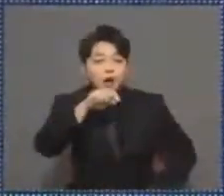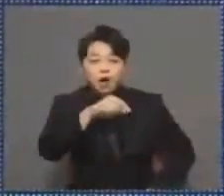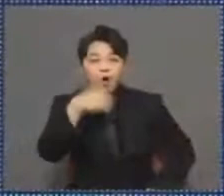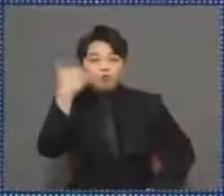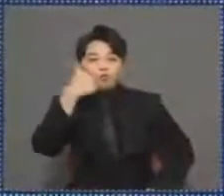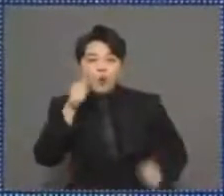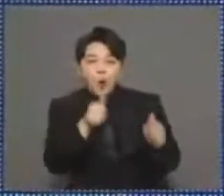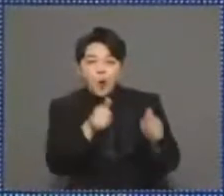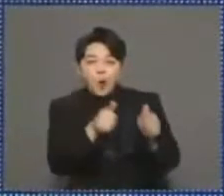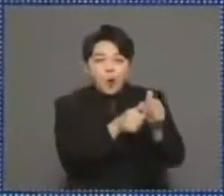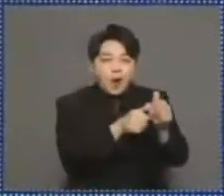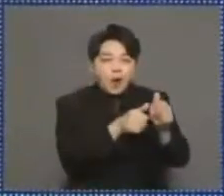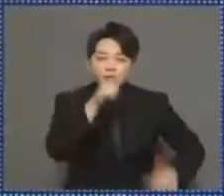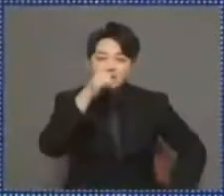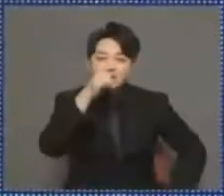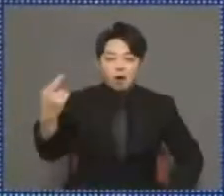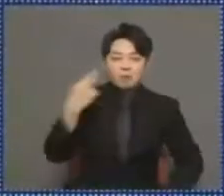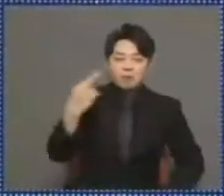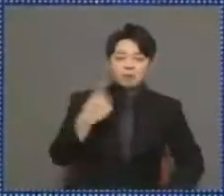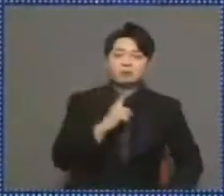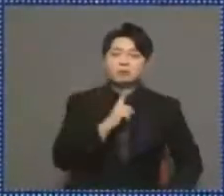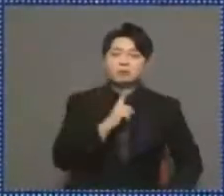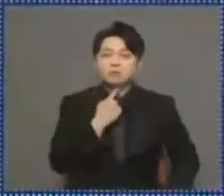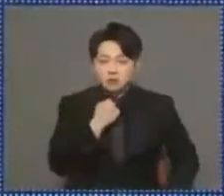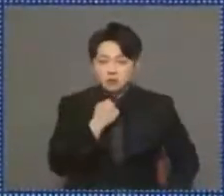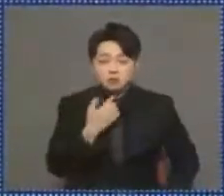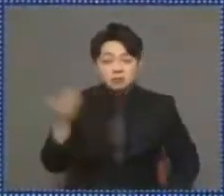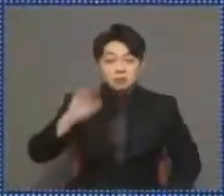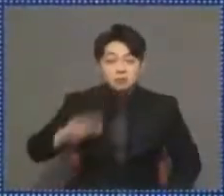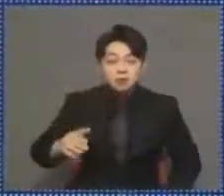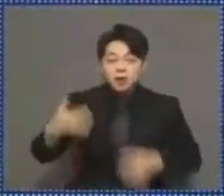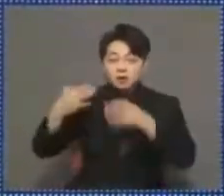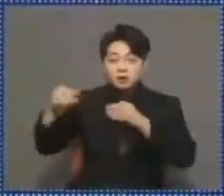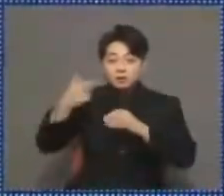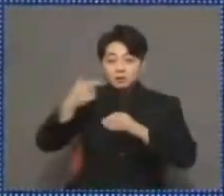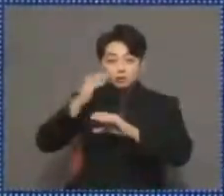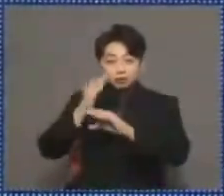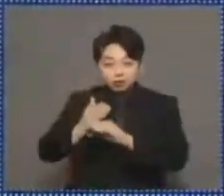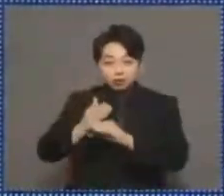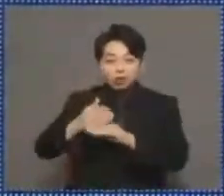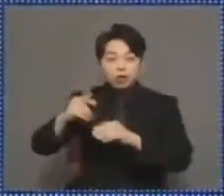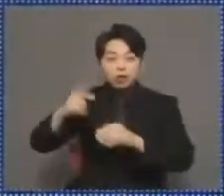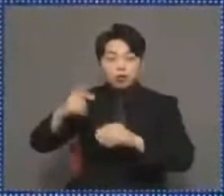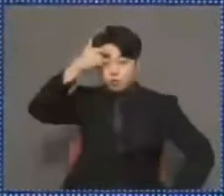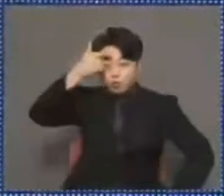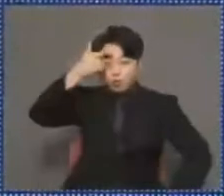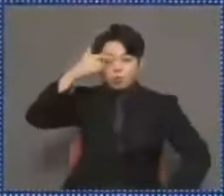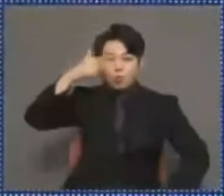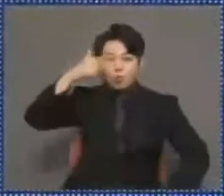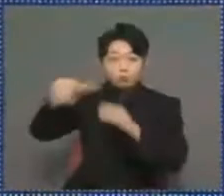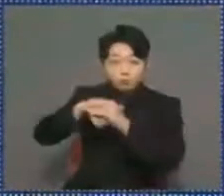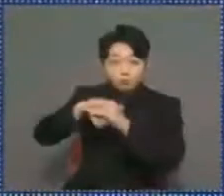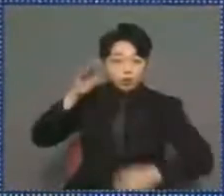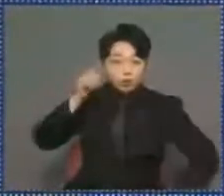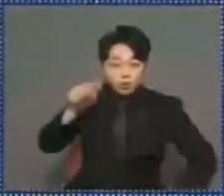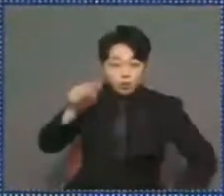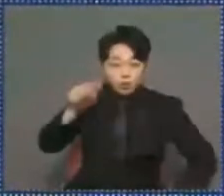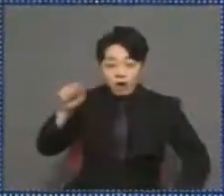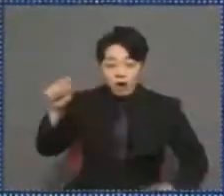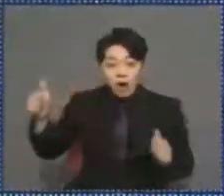한다고 비난합니다. 그렇지만 김대중, 노무현, 문재인과 함께하고 힘을 보태는